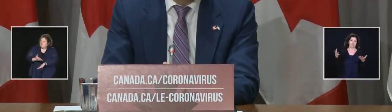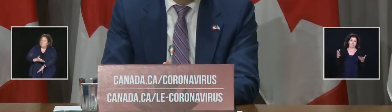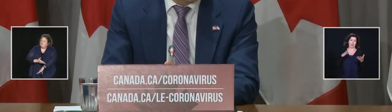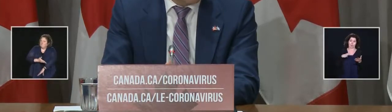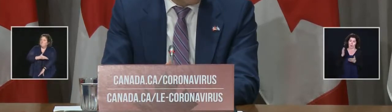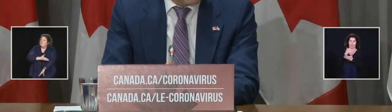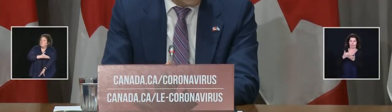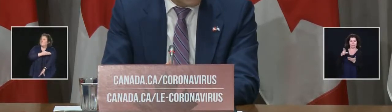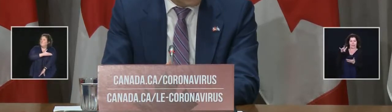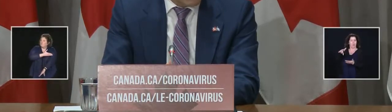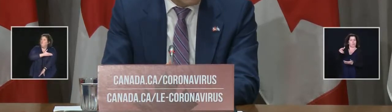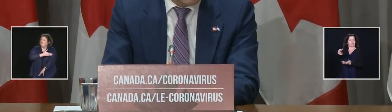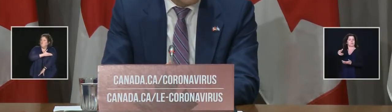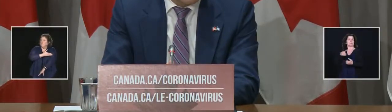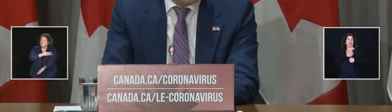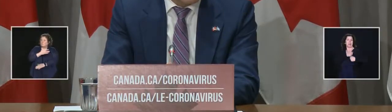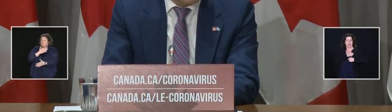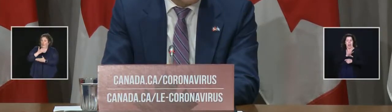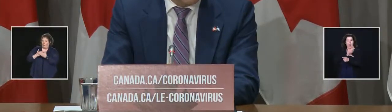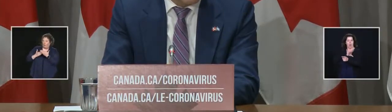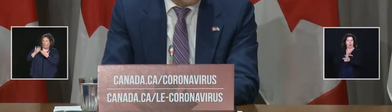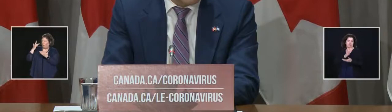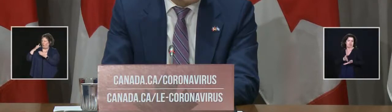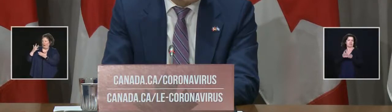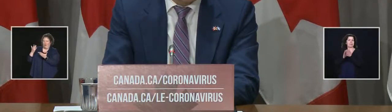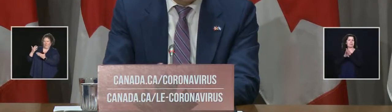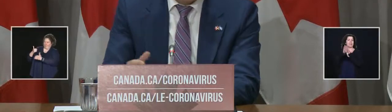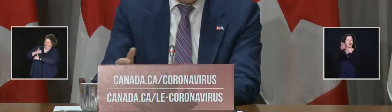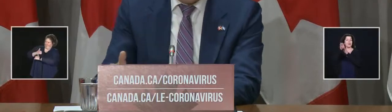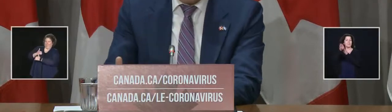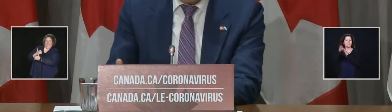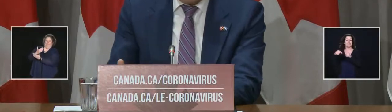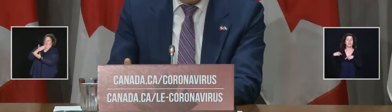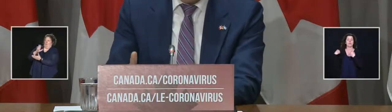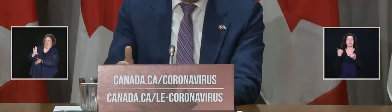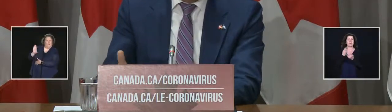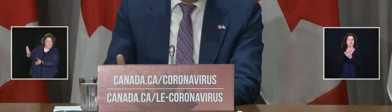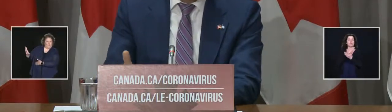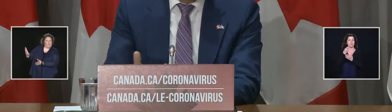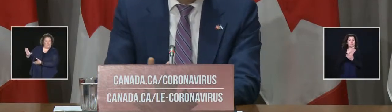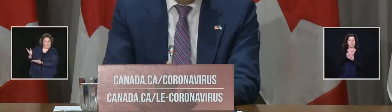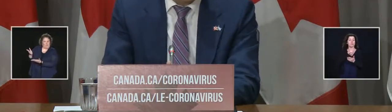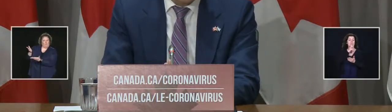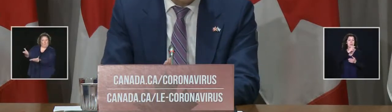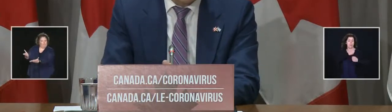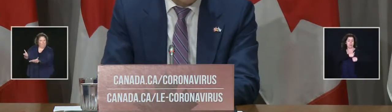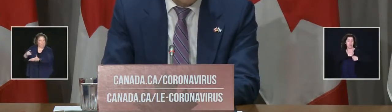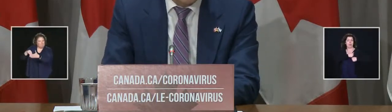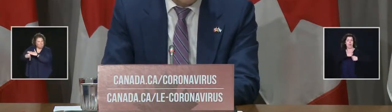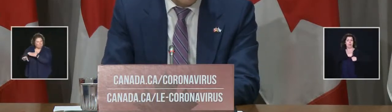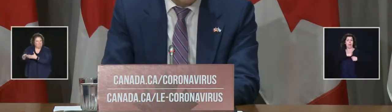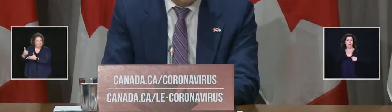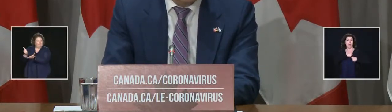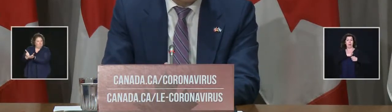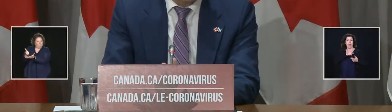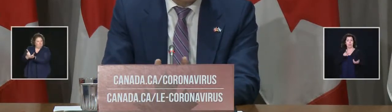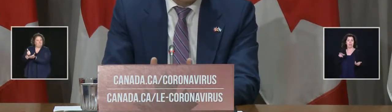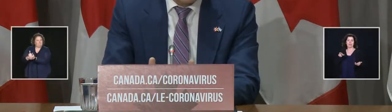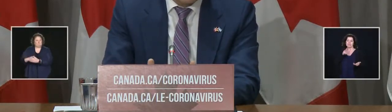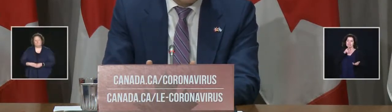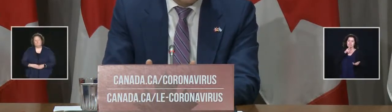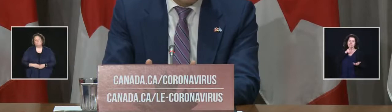canadiennes. Au cours des dernières semaines, d'ailleurs, les forces armées canadiennes ont bonifié, dans un certain sens, leur travail,